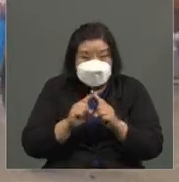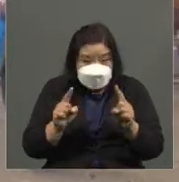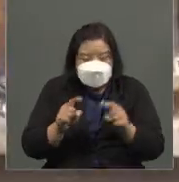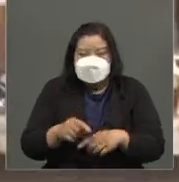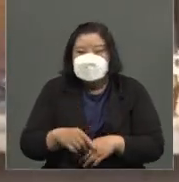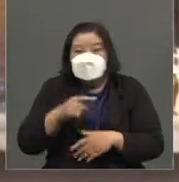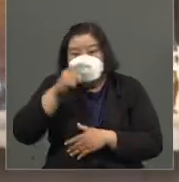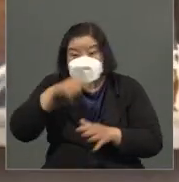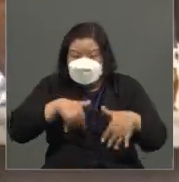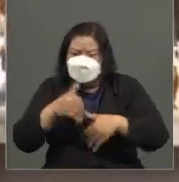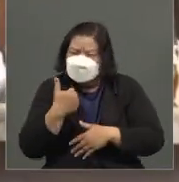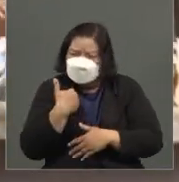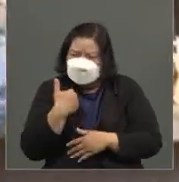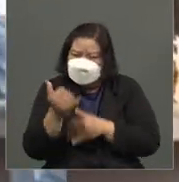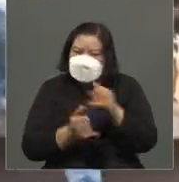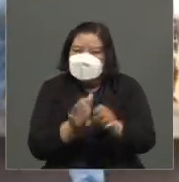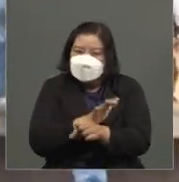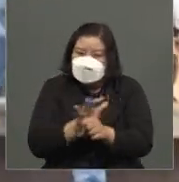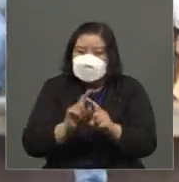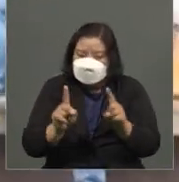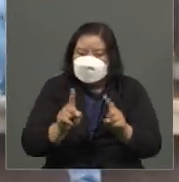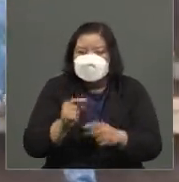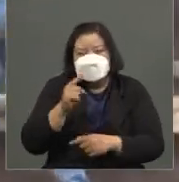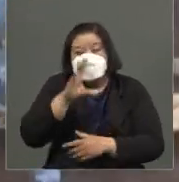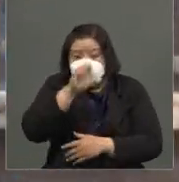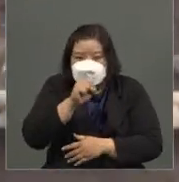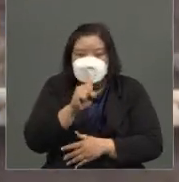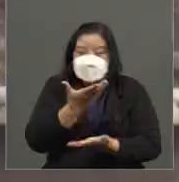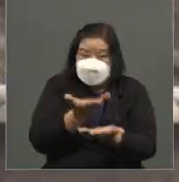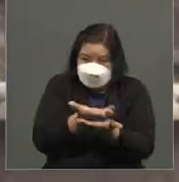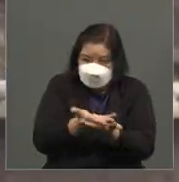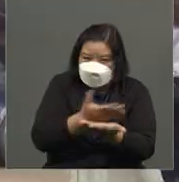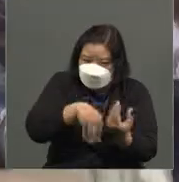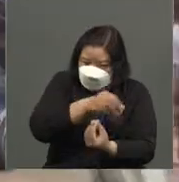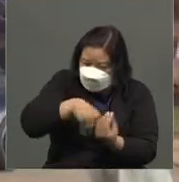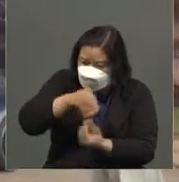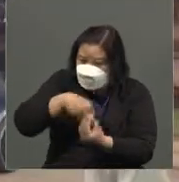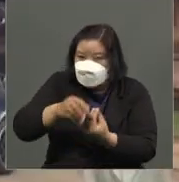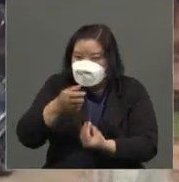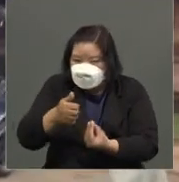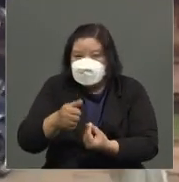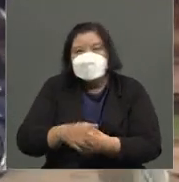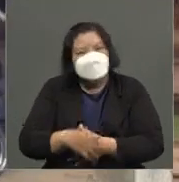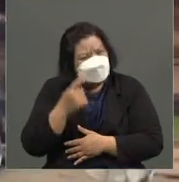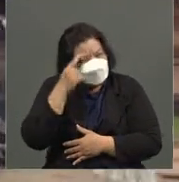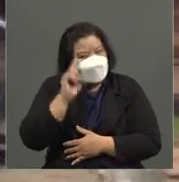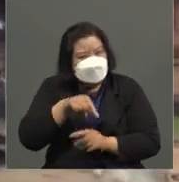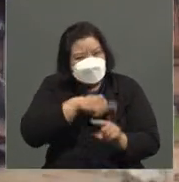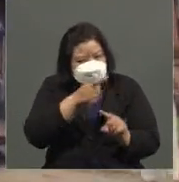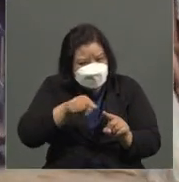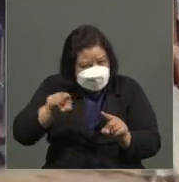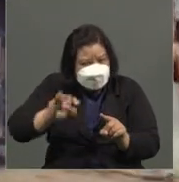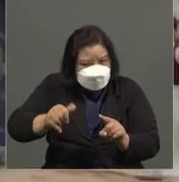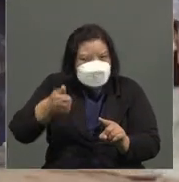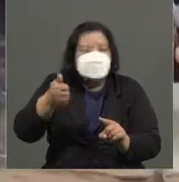ชาวไทยแต่คาดการณ์ว่าเศรษฐกิจพื้นที่ภาคเหนือในช่วงไตรมาสสุดท้ายของปีเนี่ยจะมีแนวโน้มปรับตัวดีขึ้นครับโดยได้รับ